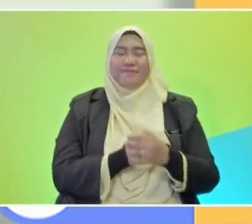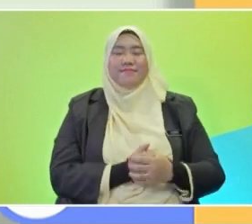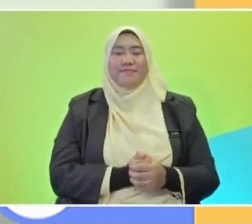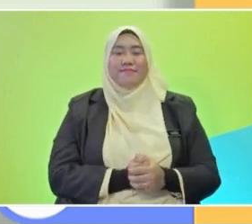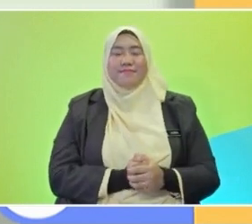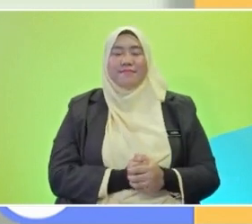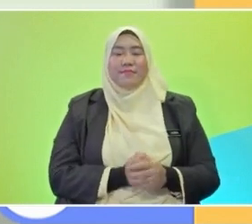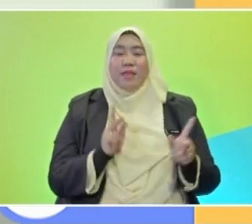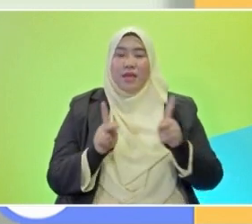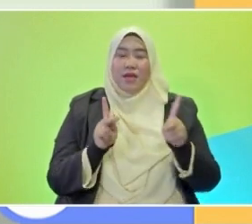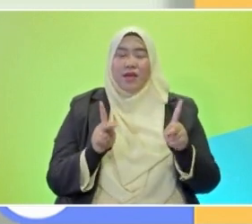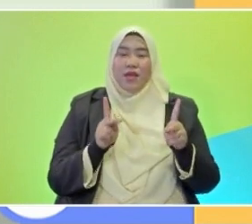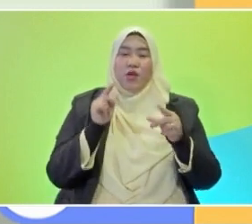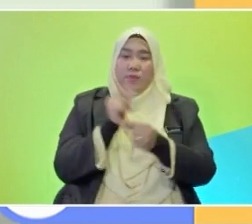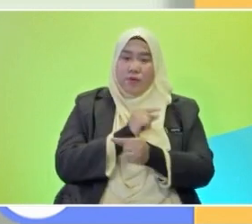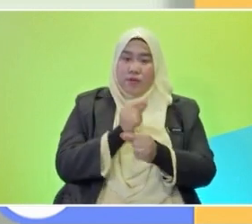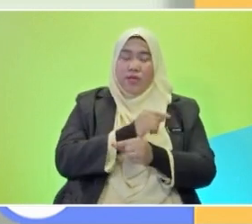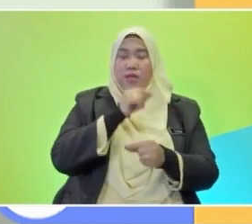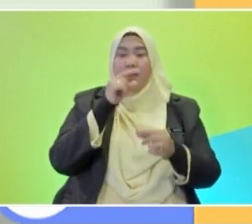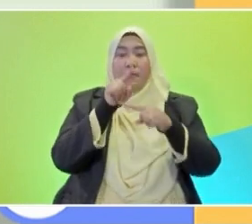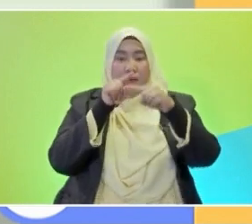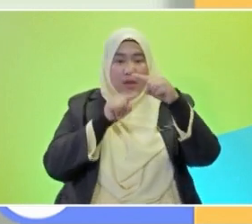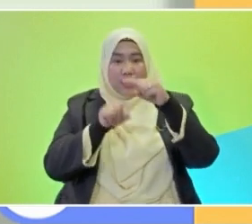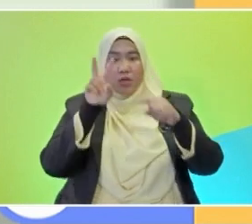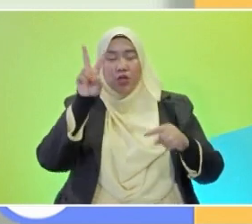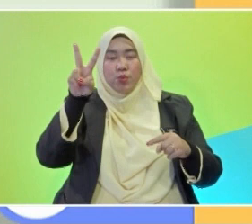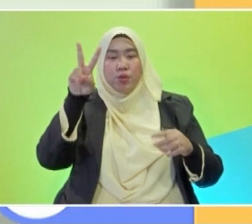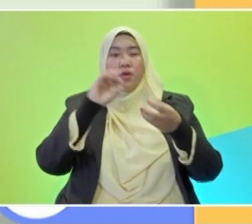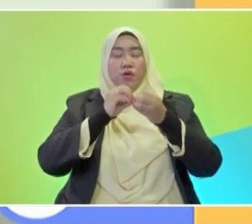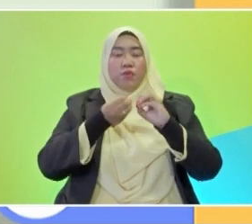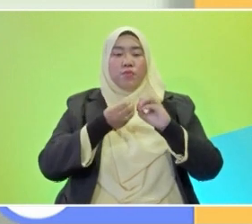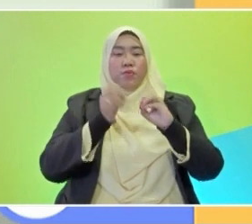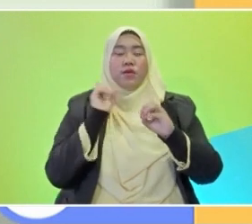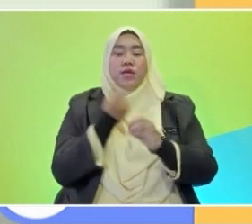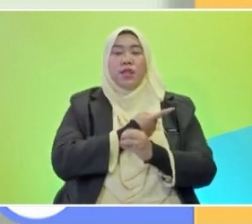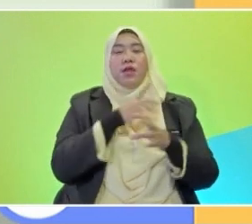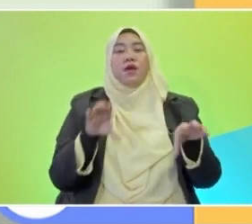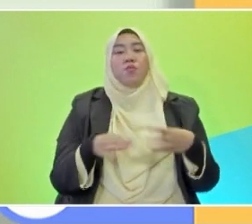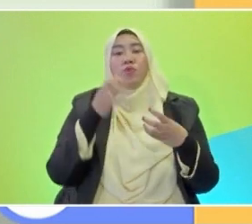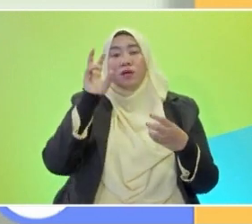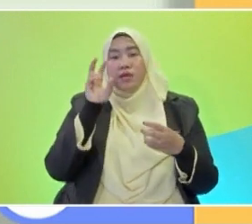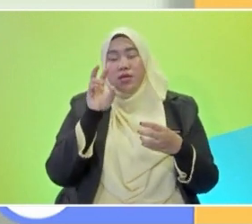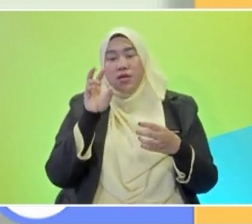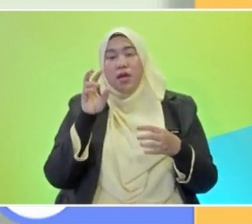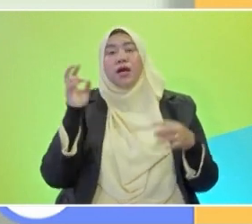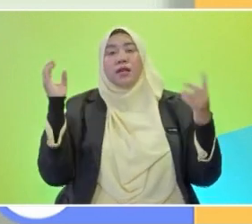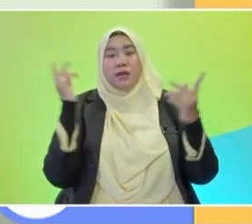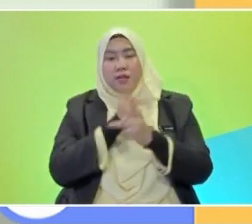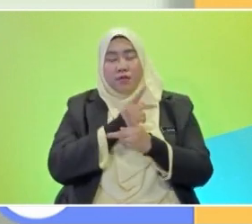Kalau soalnya melimpahkan bagi dengan dua digit macam ini biasanya kita akan buat CV Dua gigi